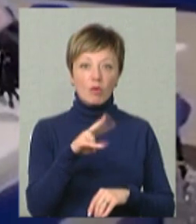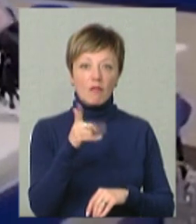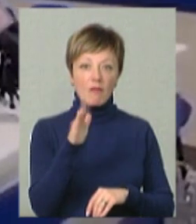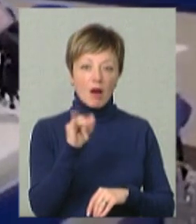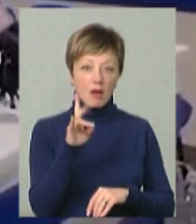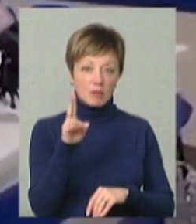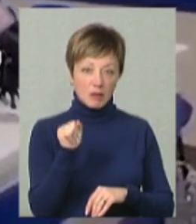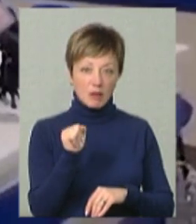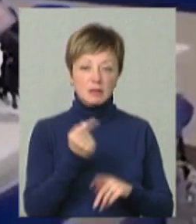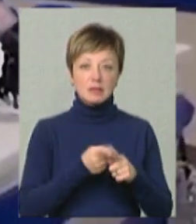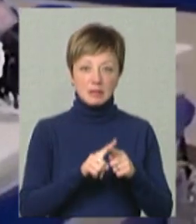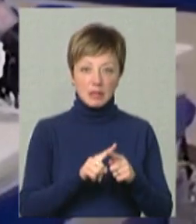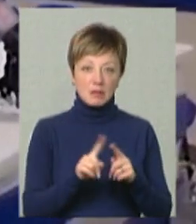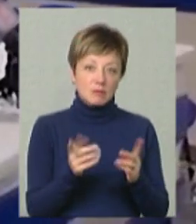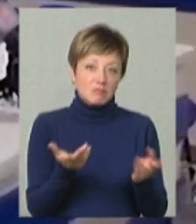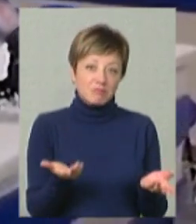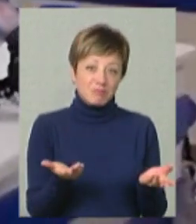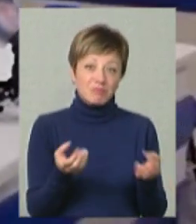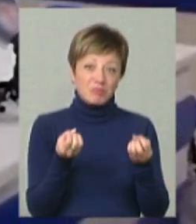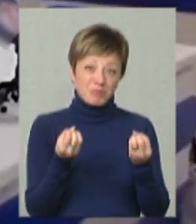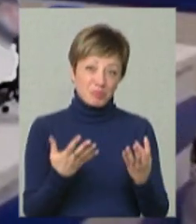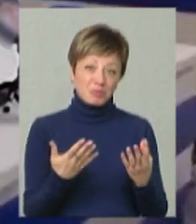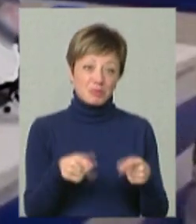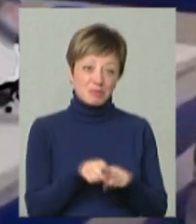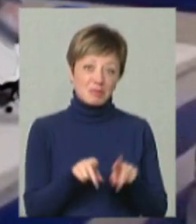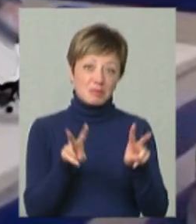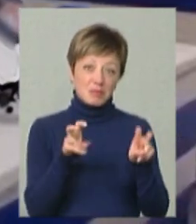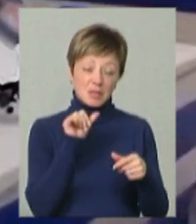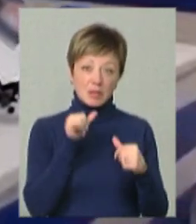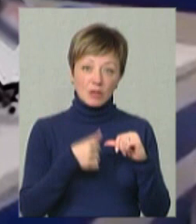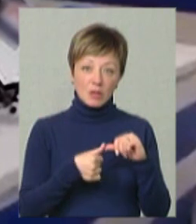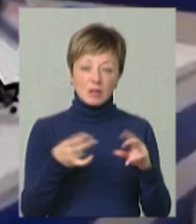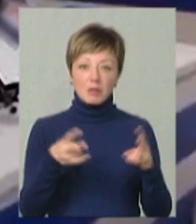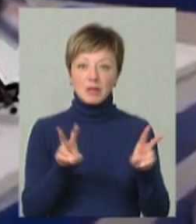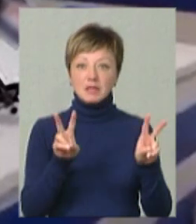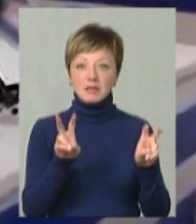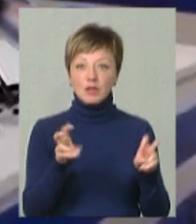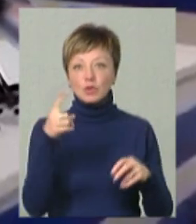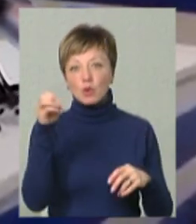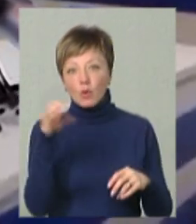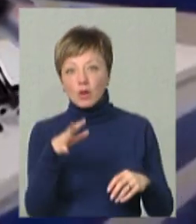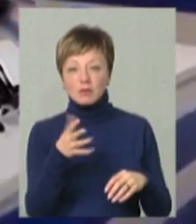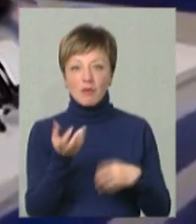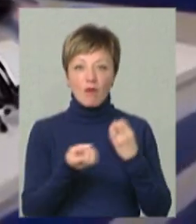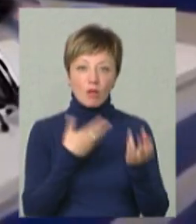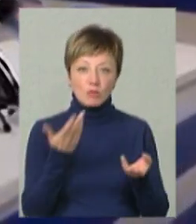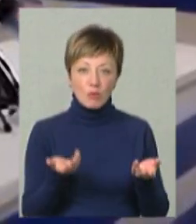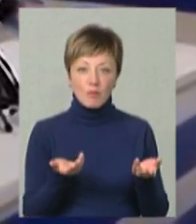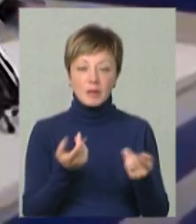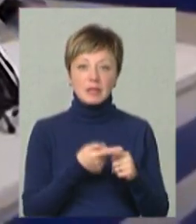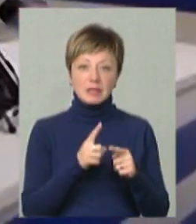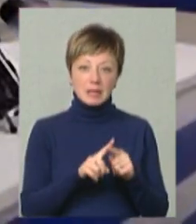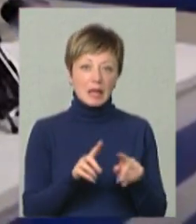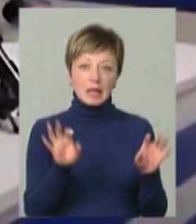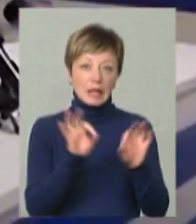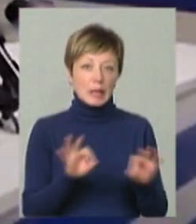принципі, Старобульварна – це теж ні про що. Це теж був такий от трохи стереотип, що вулиці треба називати там сонячними, волошковими. І це теж ні